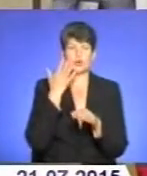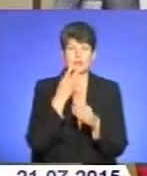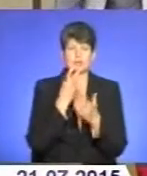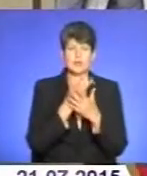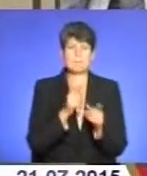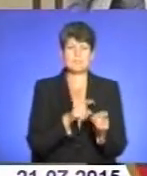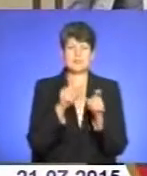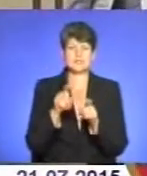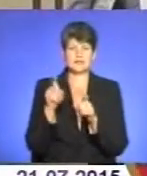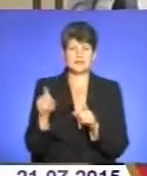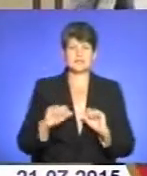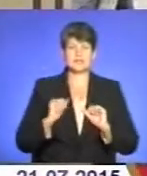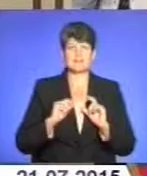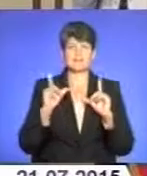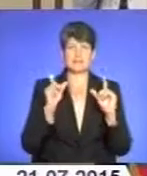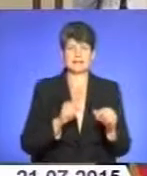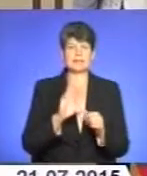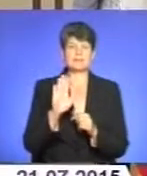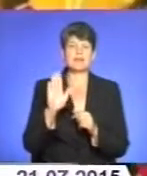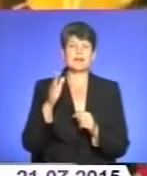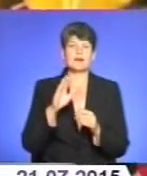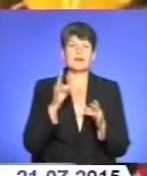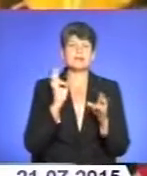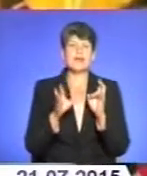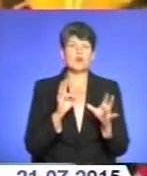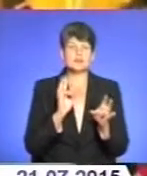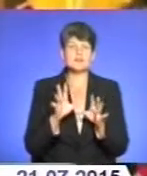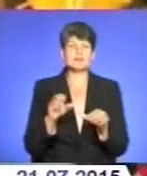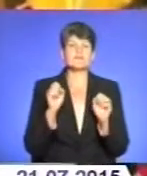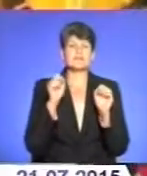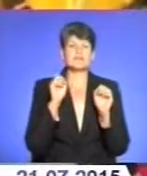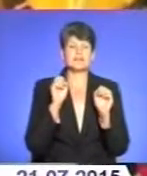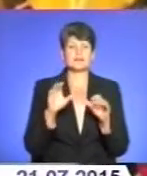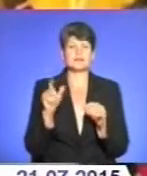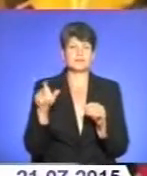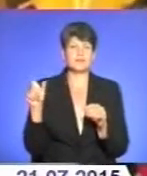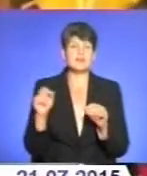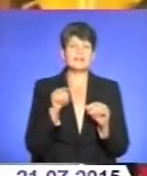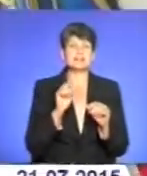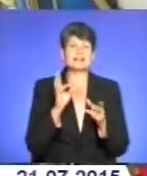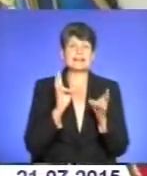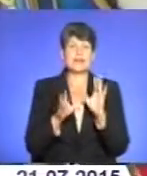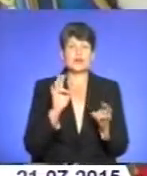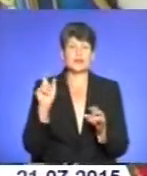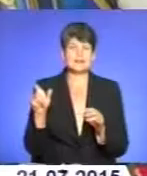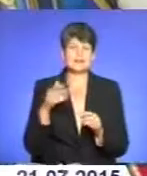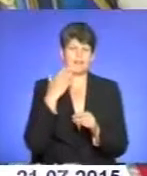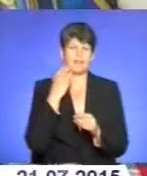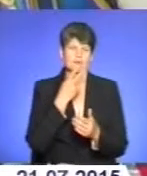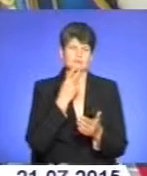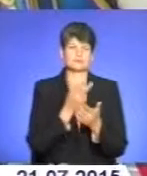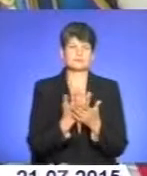АТО намагалися виїхати і терористи. Їх передавали працівникам Служби безпеки України. Терористів зазвичай легко